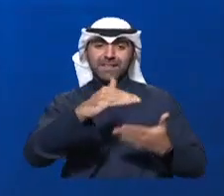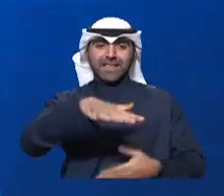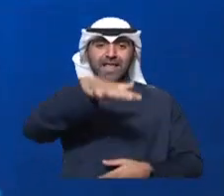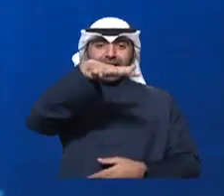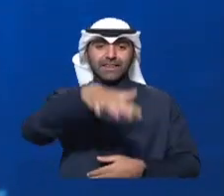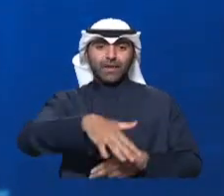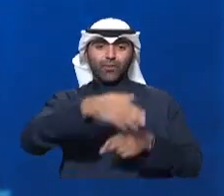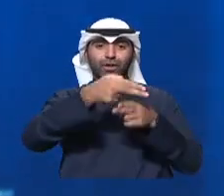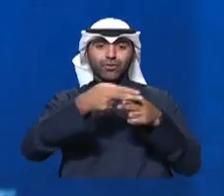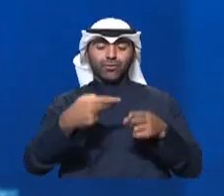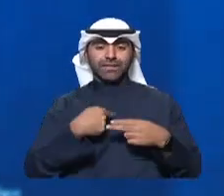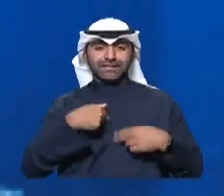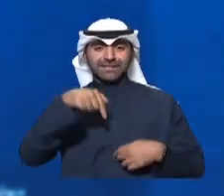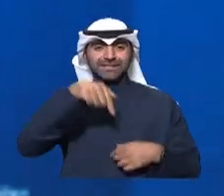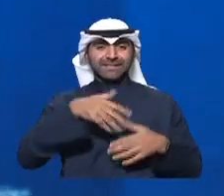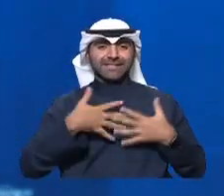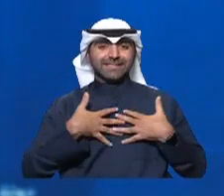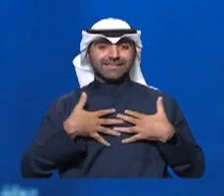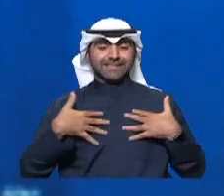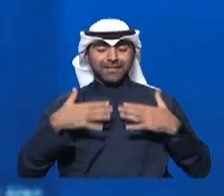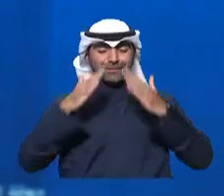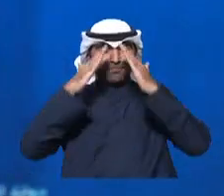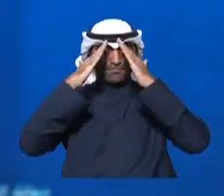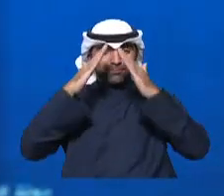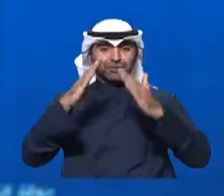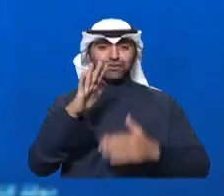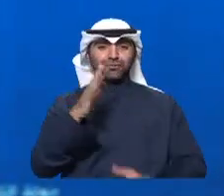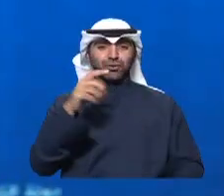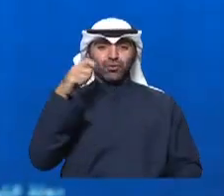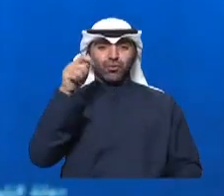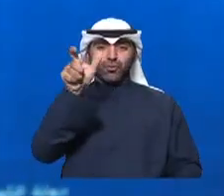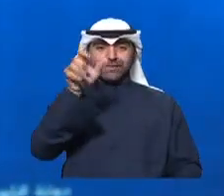عن شكره وتقديره لوزير الداخلية على الدعم والمساندة.